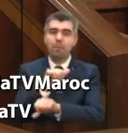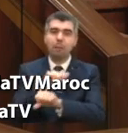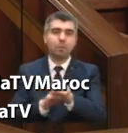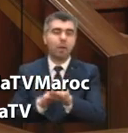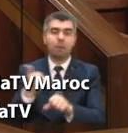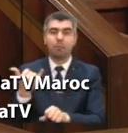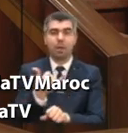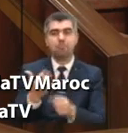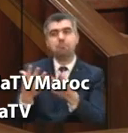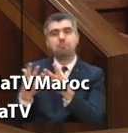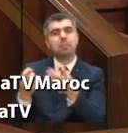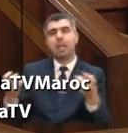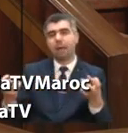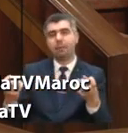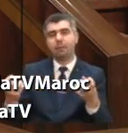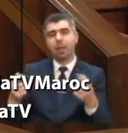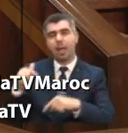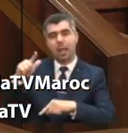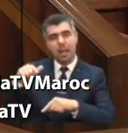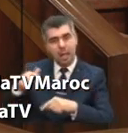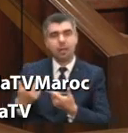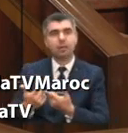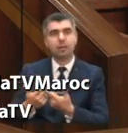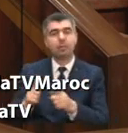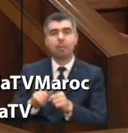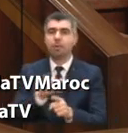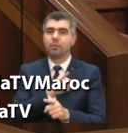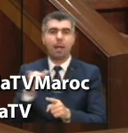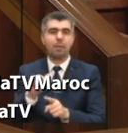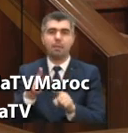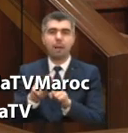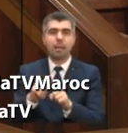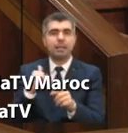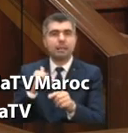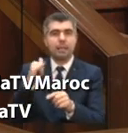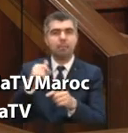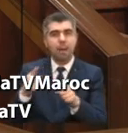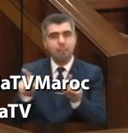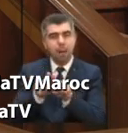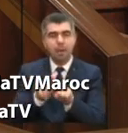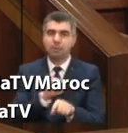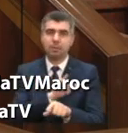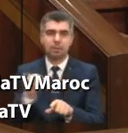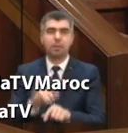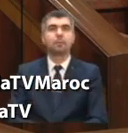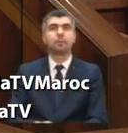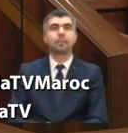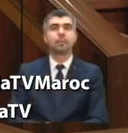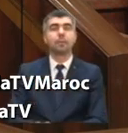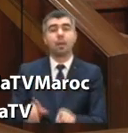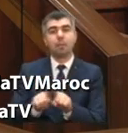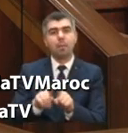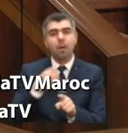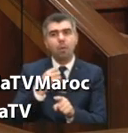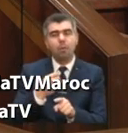من القطاعات بنفس الامر. هذا الشيء غير ممكن. سيد الوزير، وحنا تنعيشوا تداعيات كورونا اكتشفنا واحد جوج